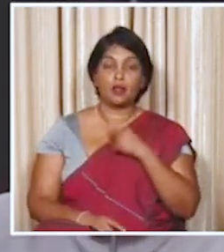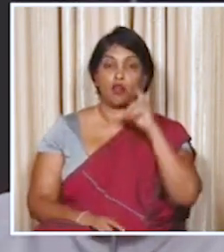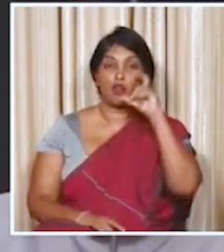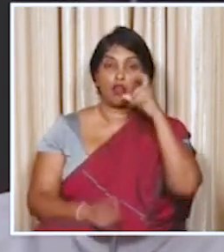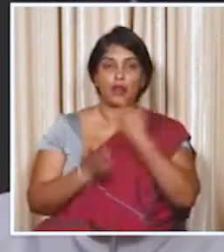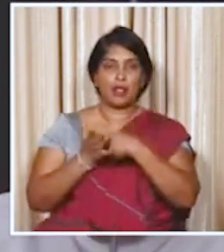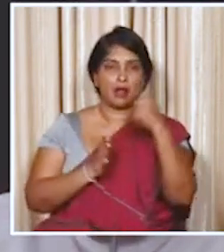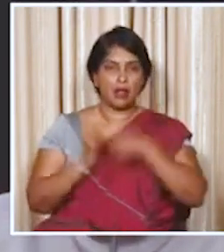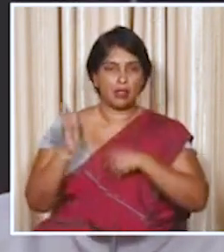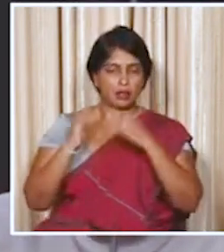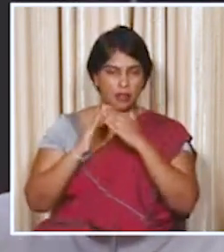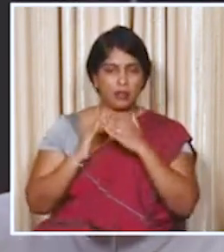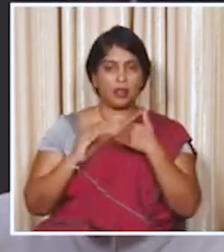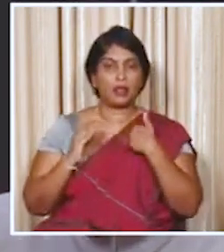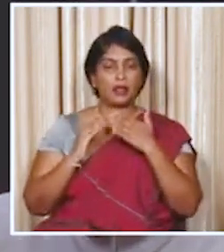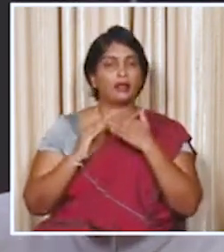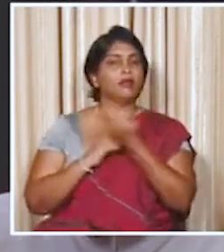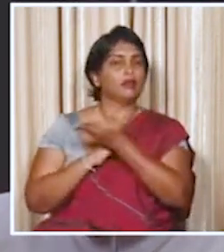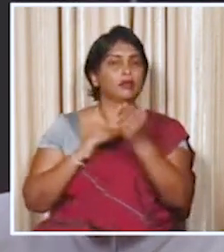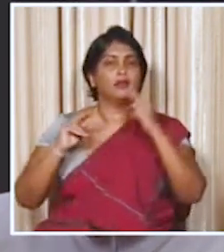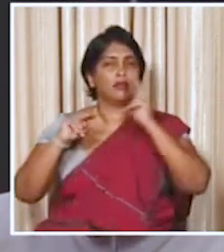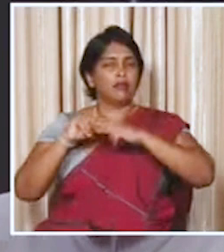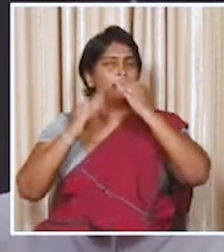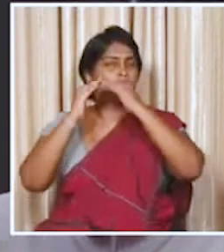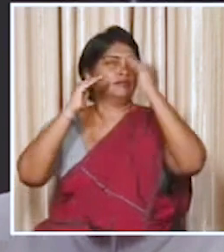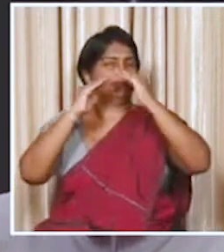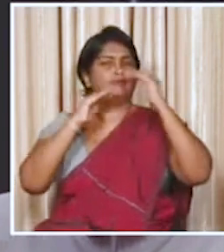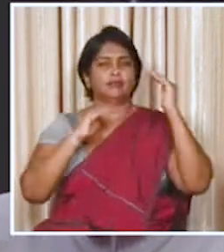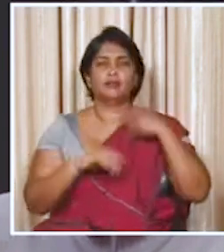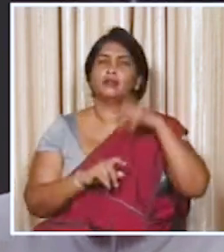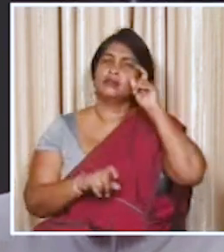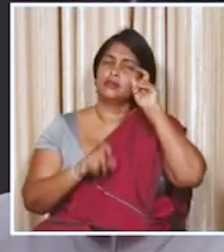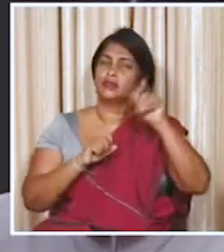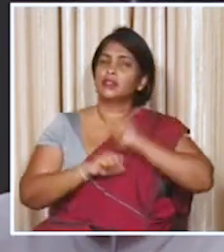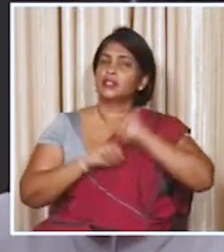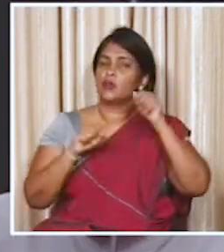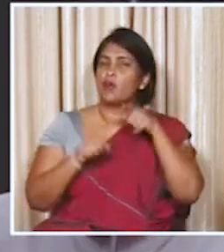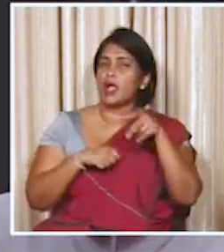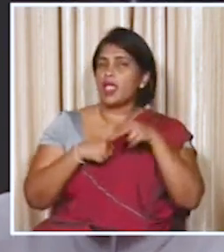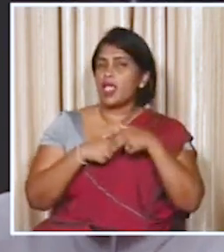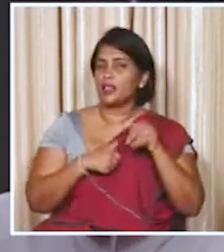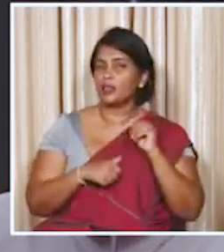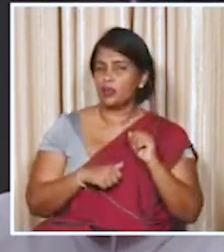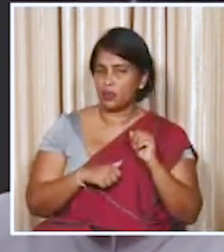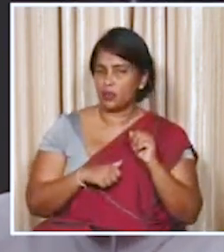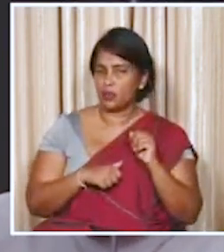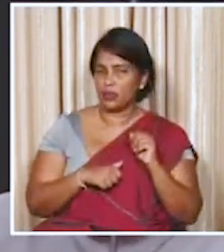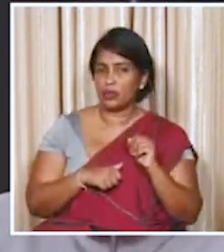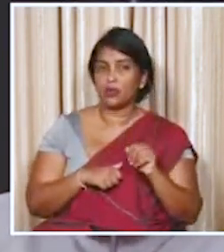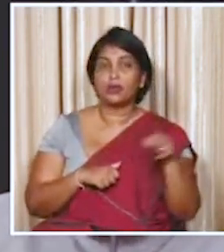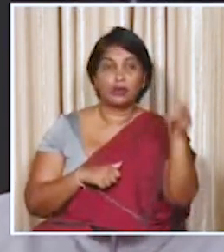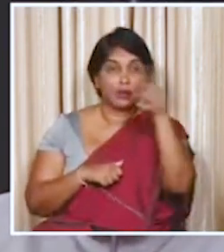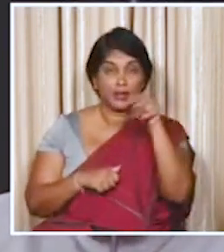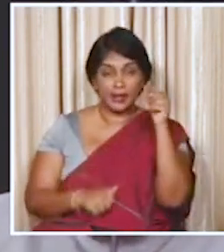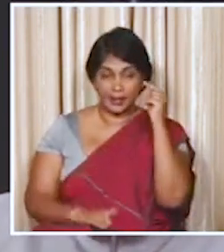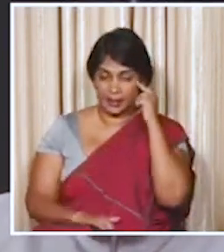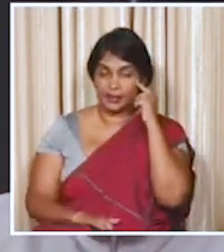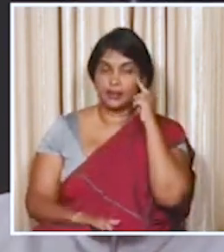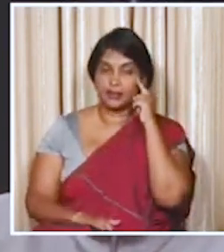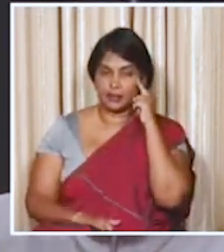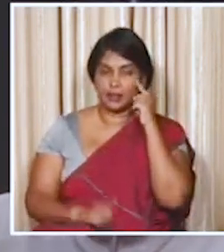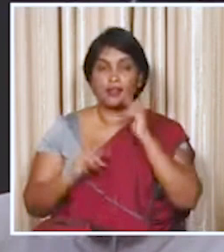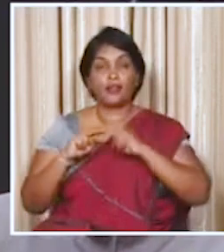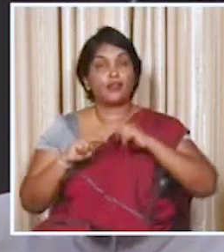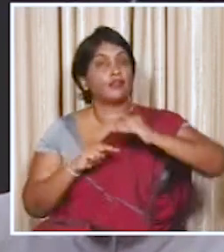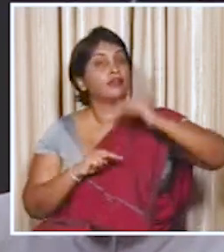rajgiri, mangge gitar watte mati ini tattu niwas. Mama dekka me aragalay bukat dehitu gila. Obat umala hitan nae,